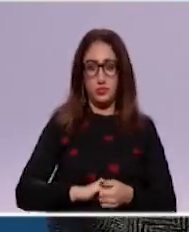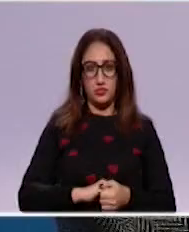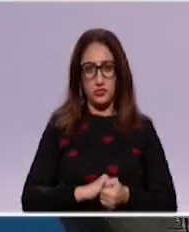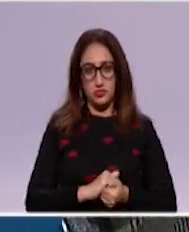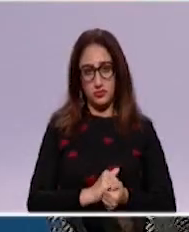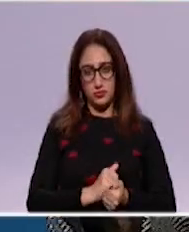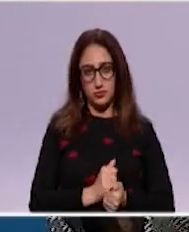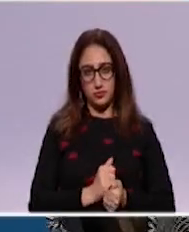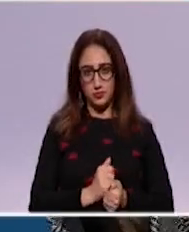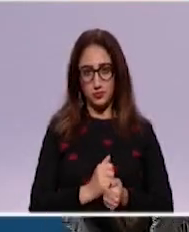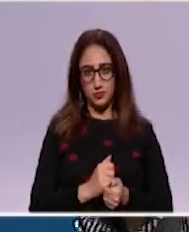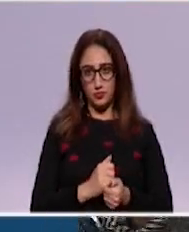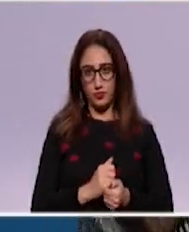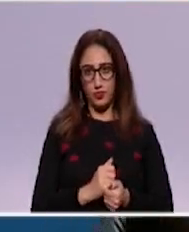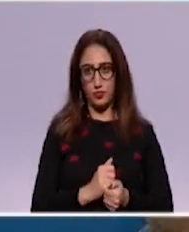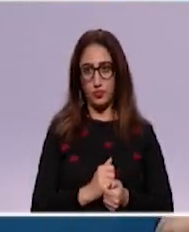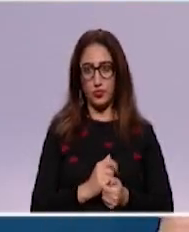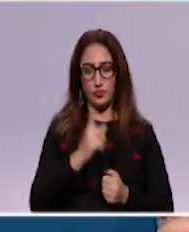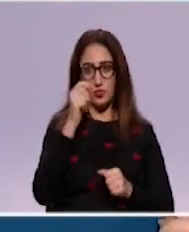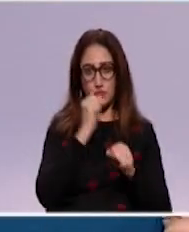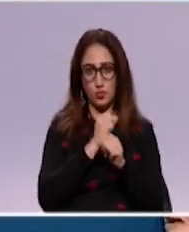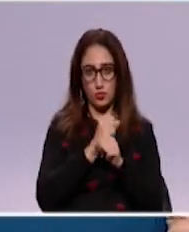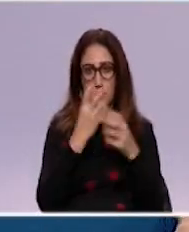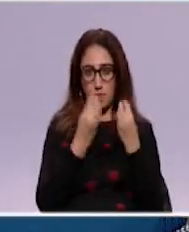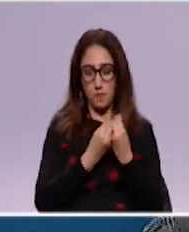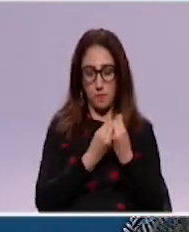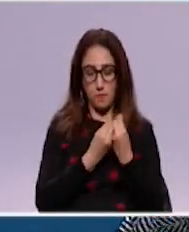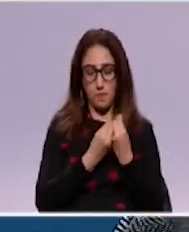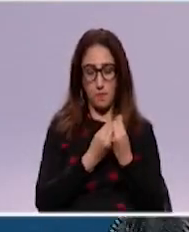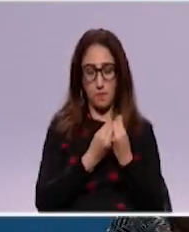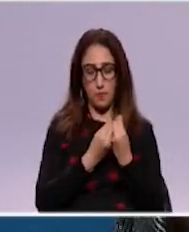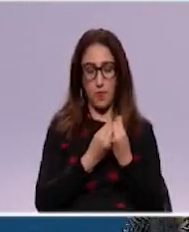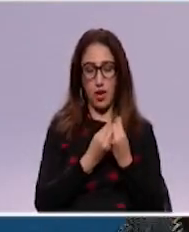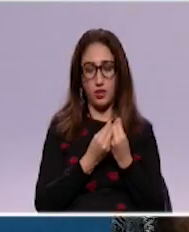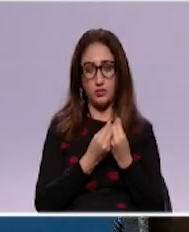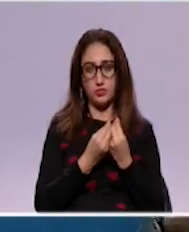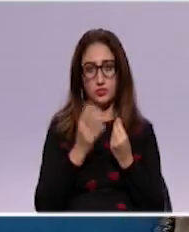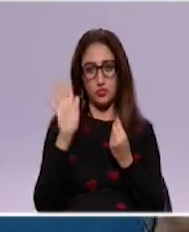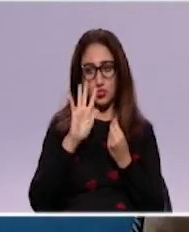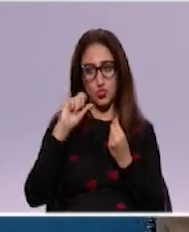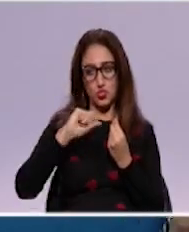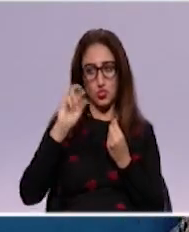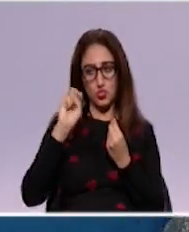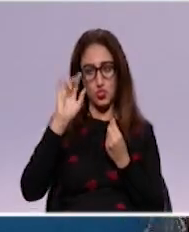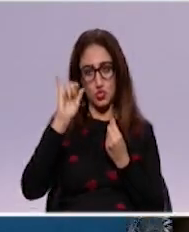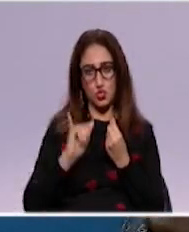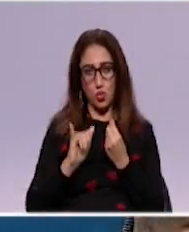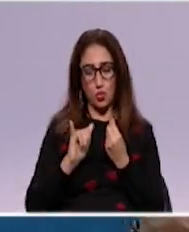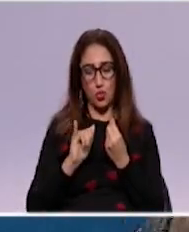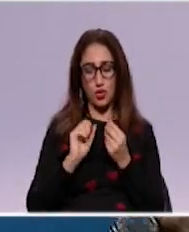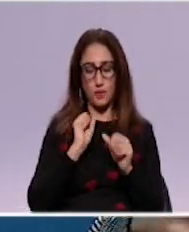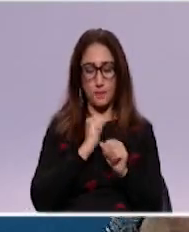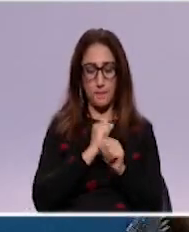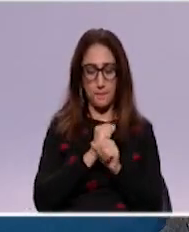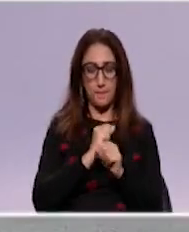عبد الرحيم منصور انا كنت بشتغل مع شوقي حجاب الشهير طبعا الجبار ده كنت بشتغل